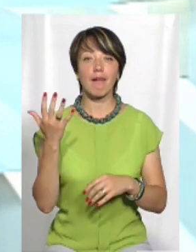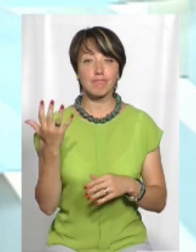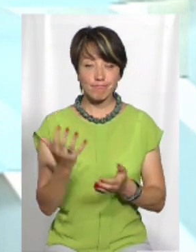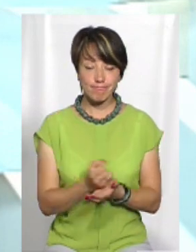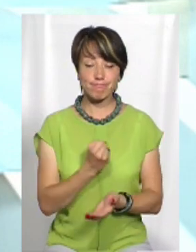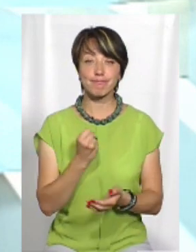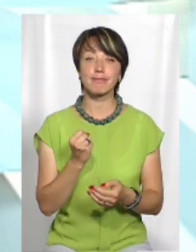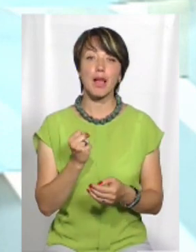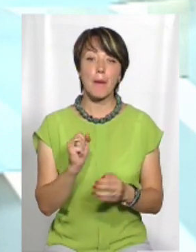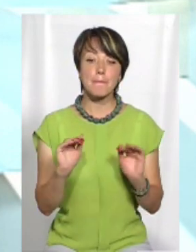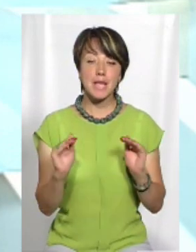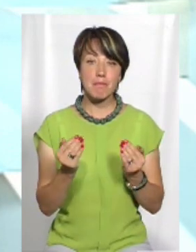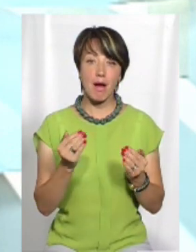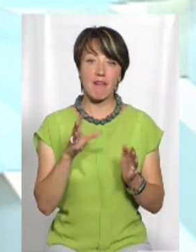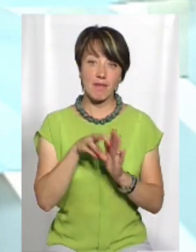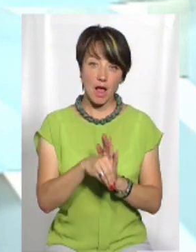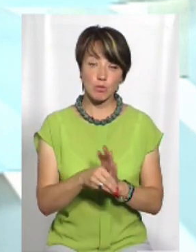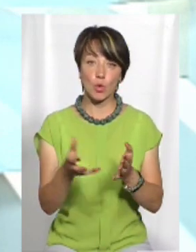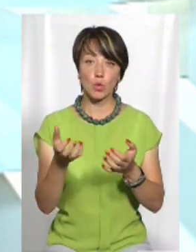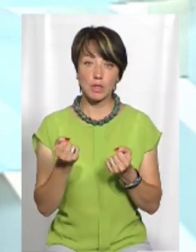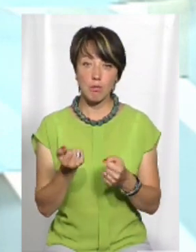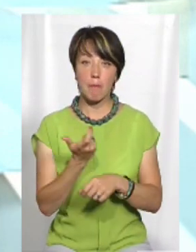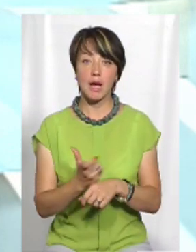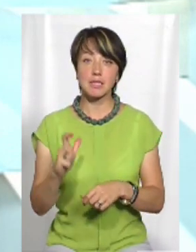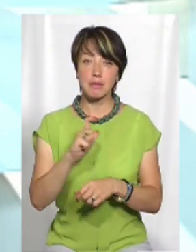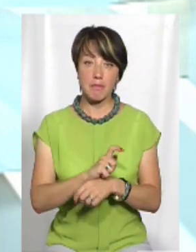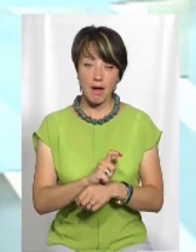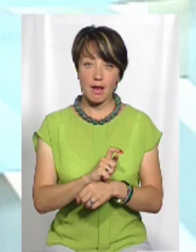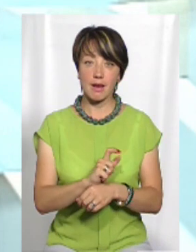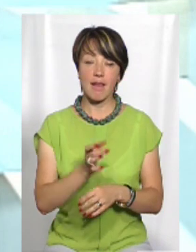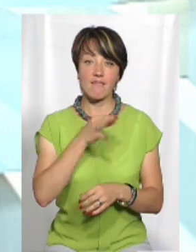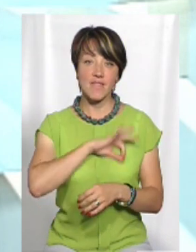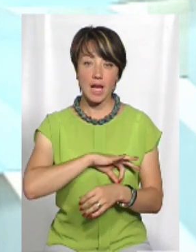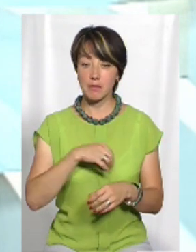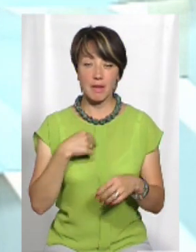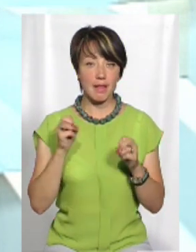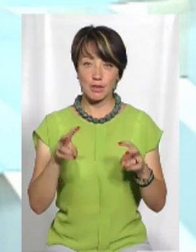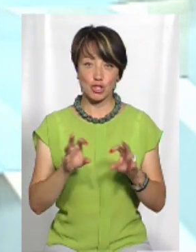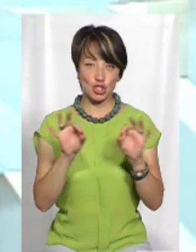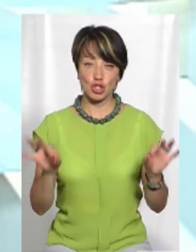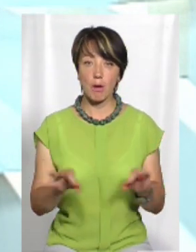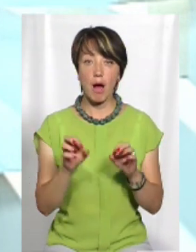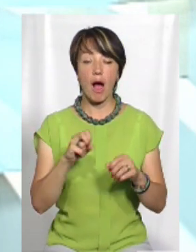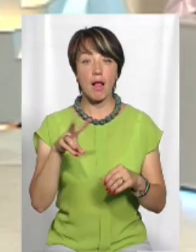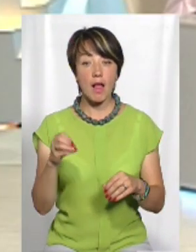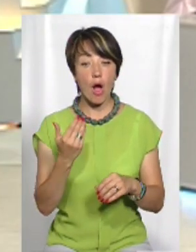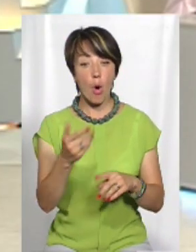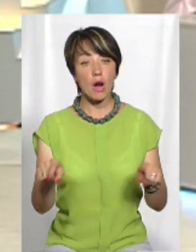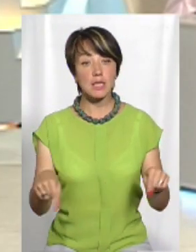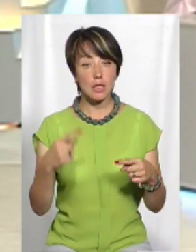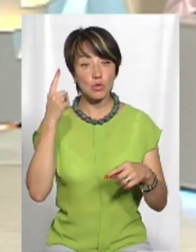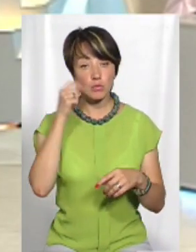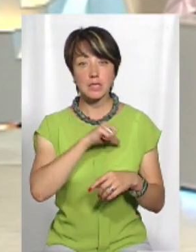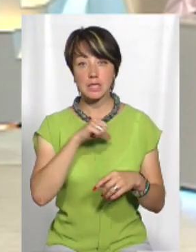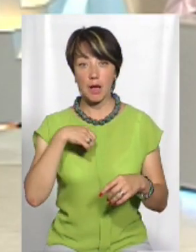що при мінімальних вкладеннях ми отримуємо максимальний, найбільший ефект, і ми не ризикуємо нічим. А ось організатори, я